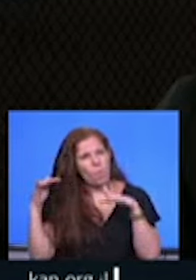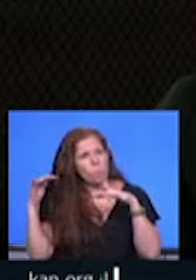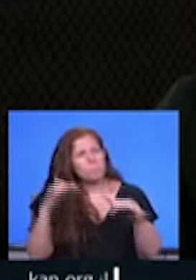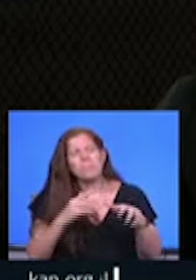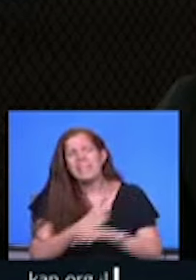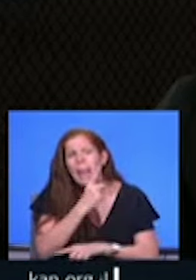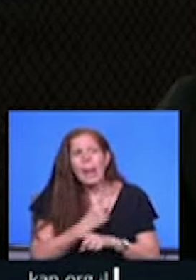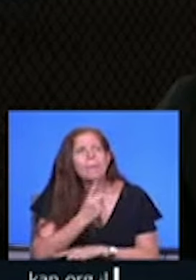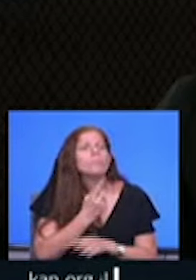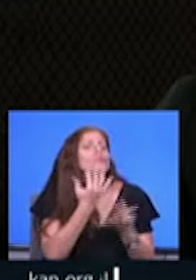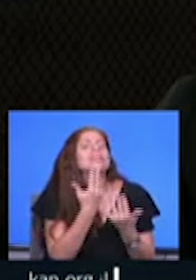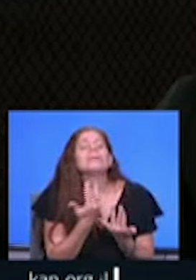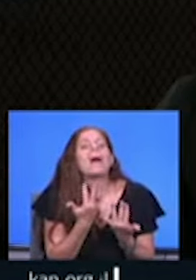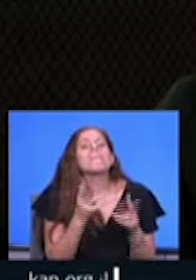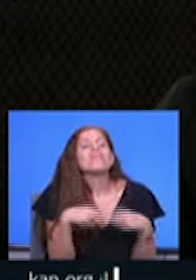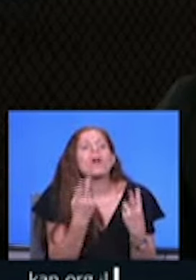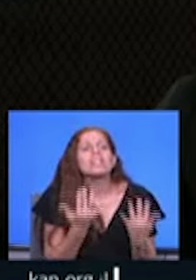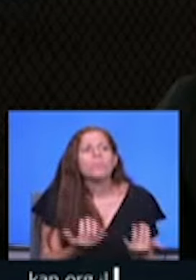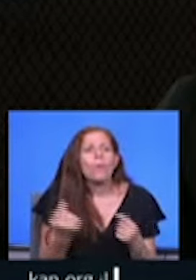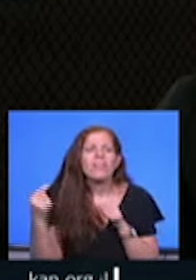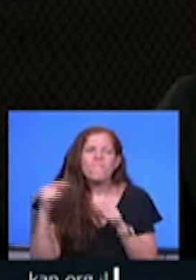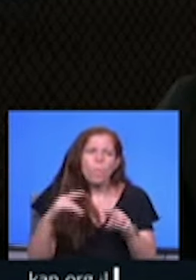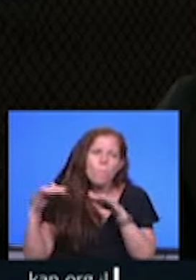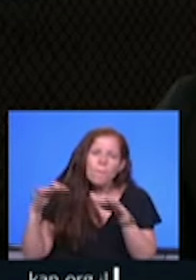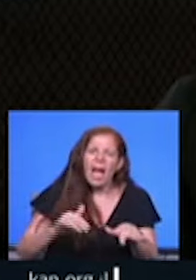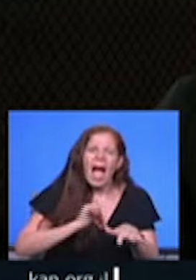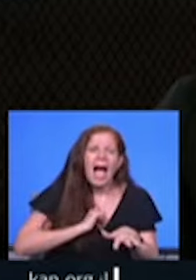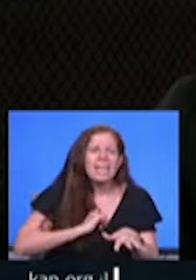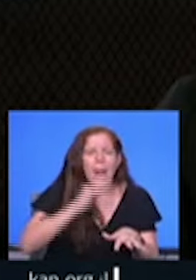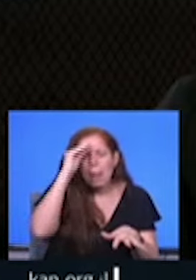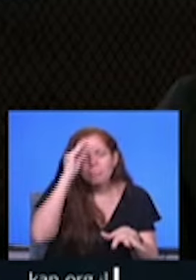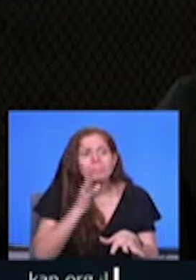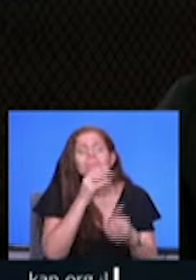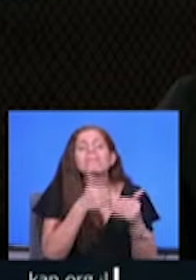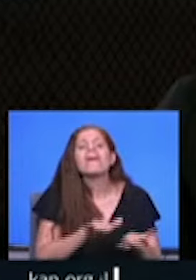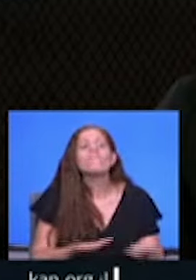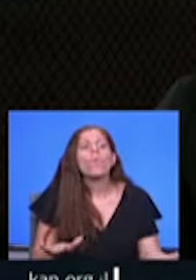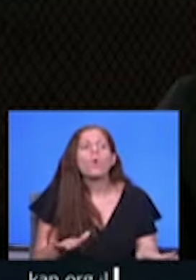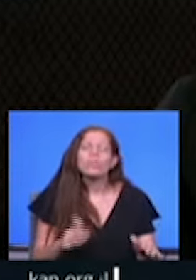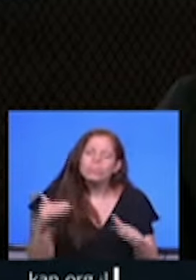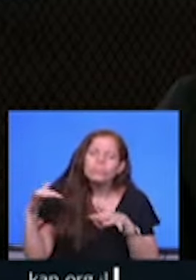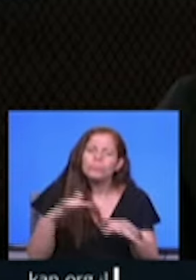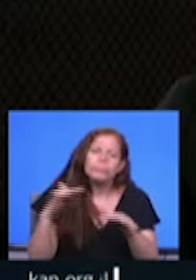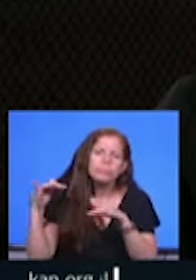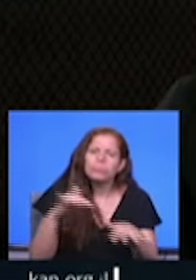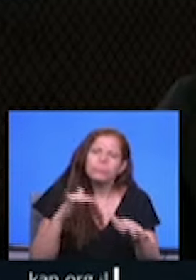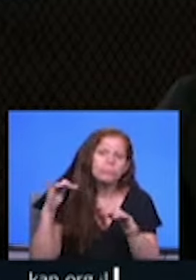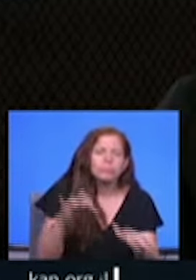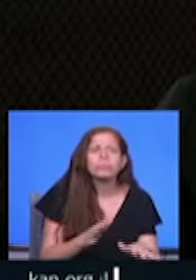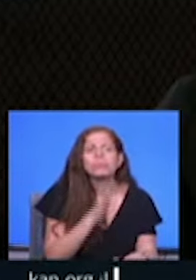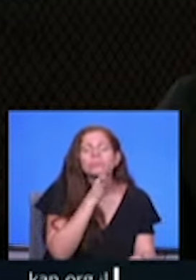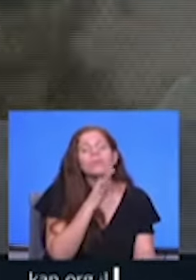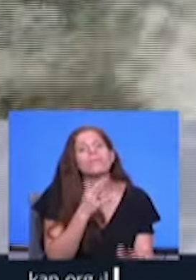בטילים שמספרם לא יספר, נבוא אליכם במבול של חיילים בלי גבולות, גל אחרי גל אחרי גל, ועוד אין